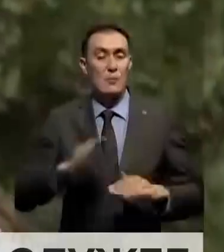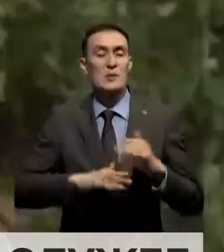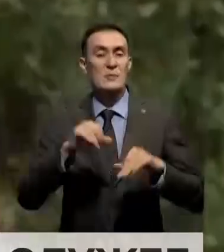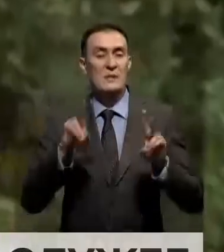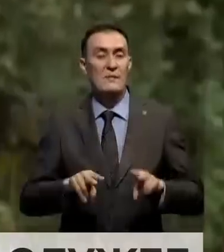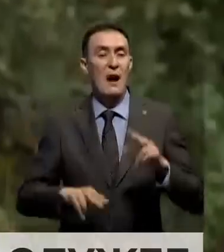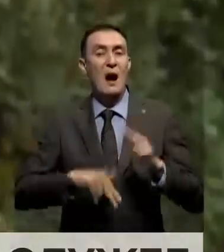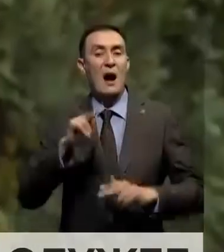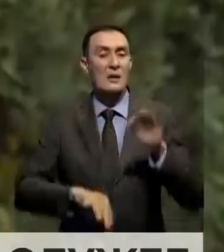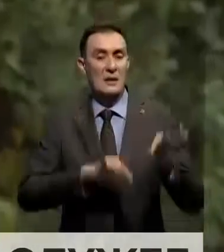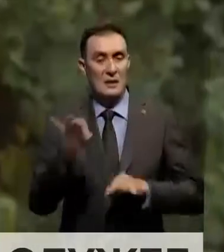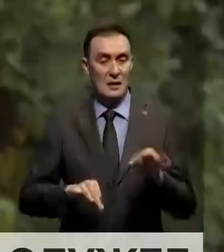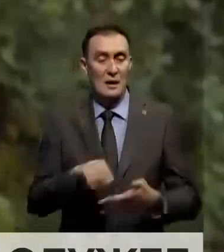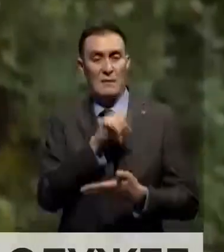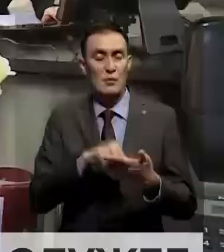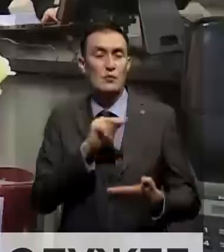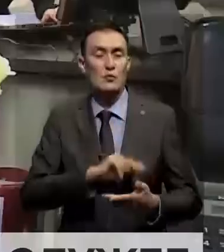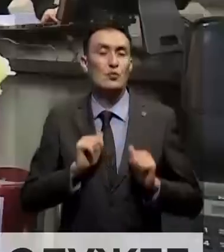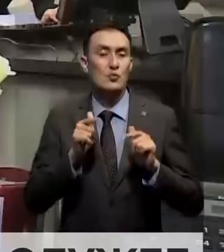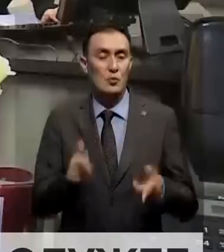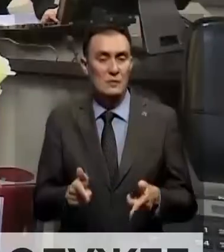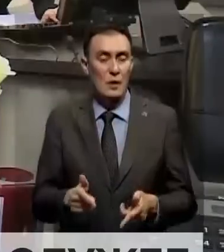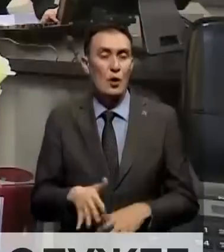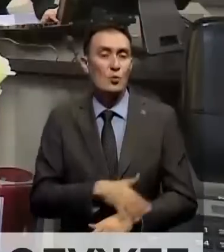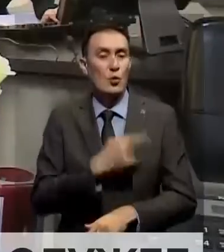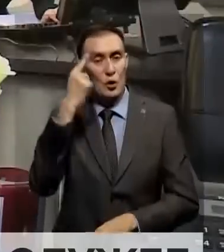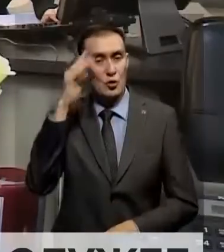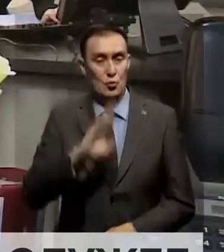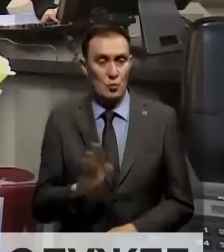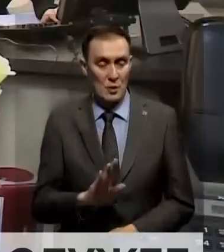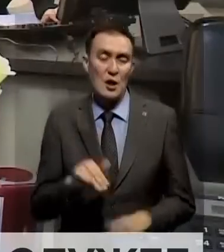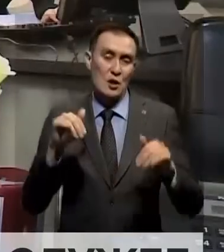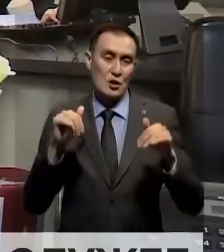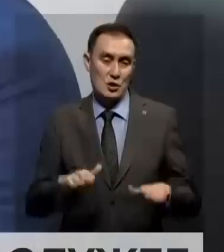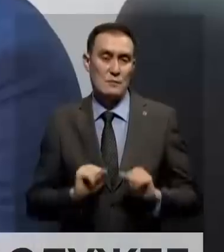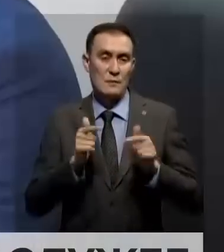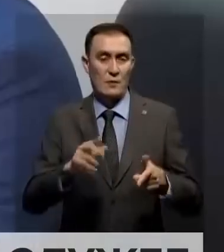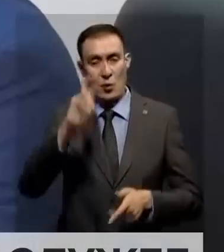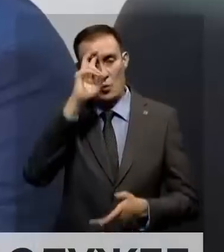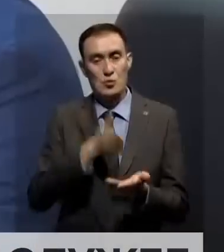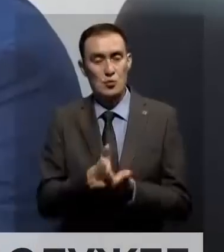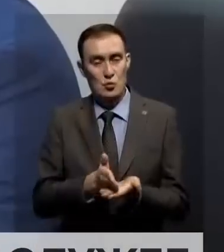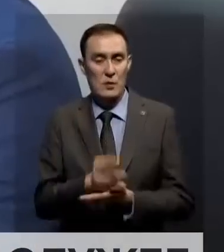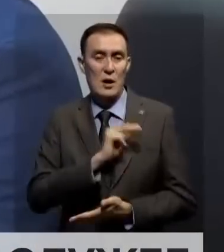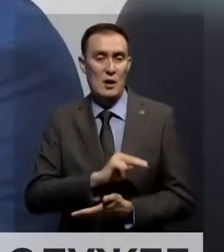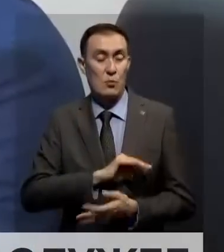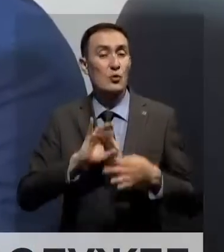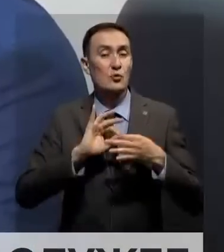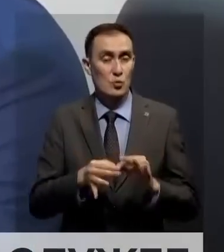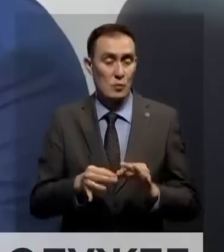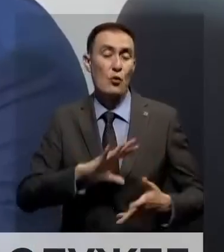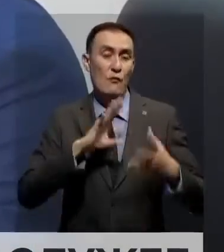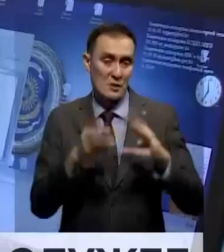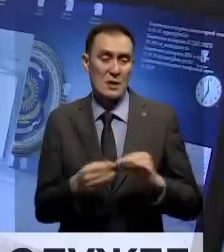специальности архитектор. Над вопросом трудоустройства девушка долго не раздумывала. Решила пойти на госслужбу. Работа сложная, но в